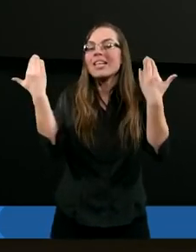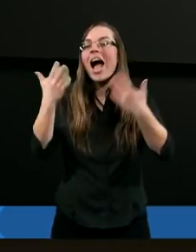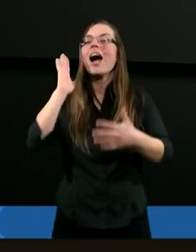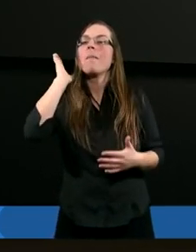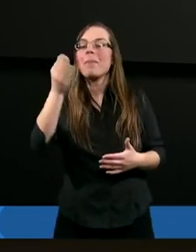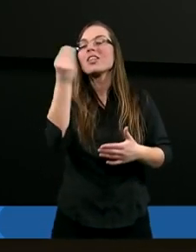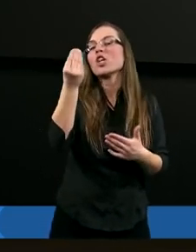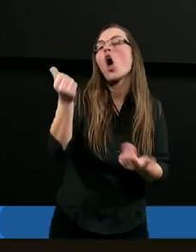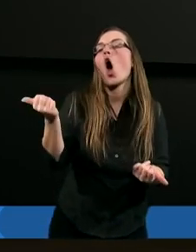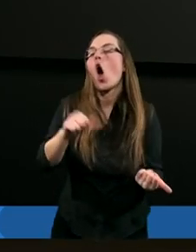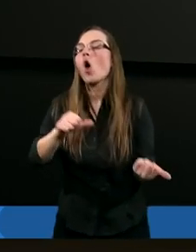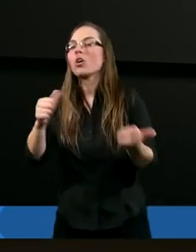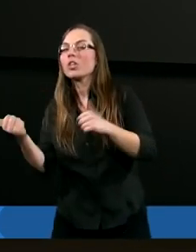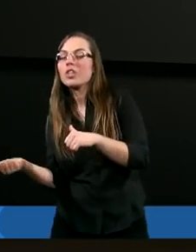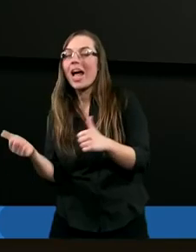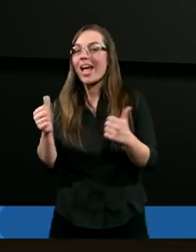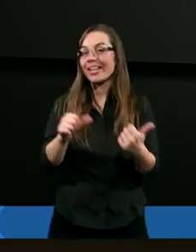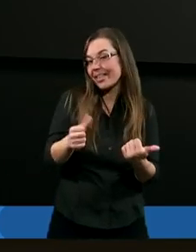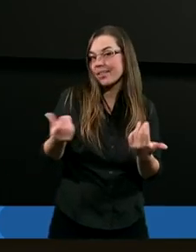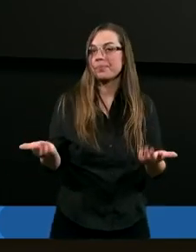będziecie jeszcze ochrzczeni.